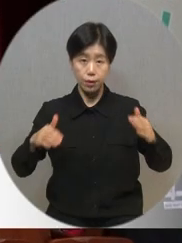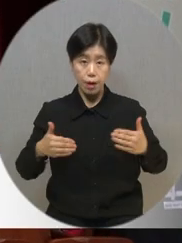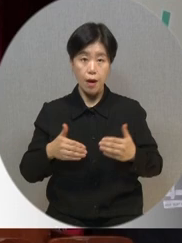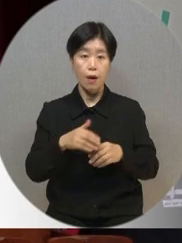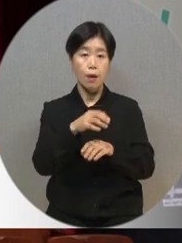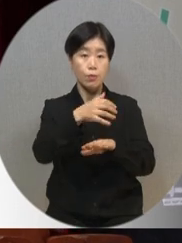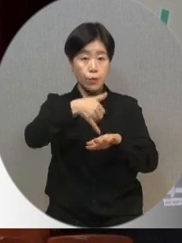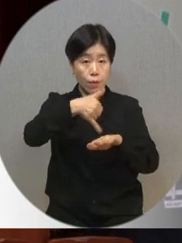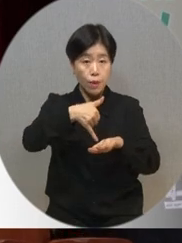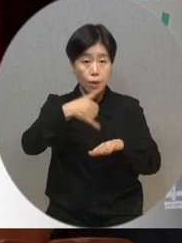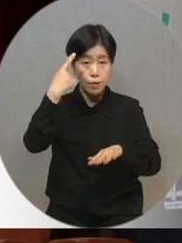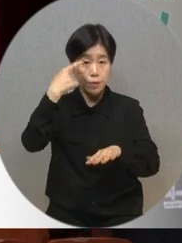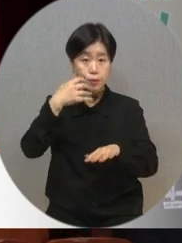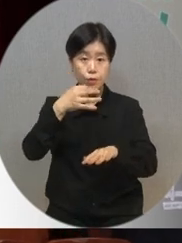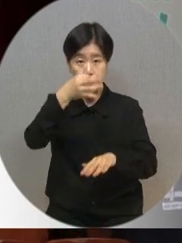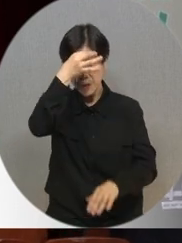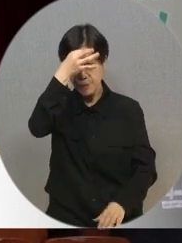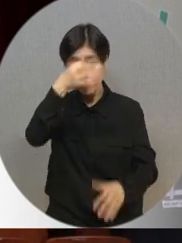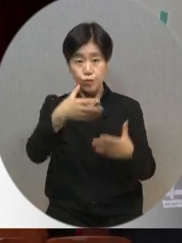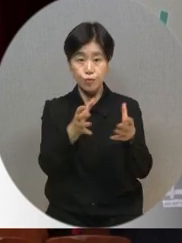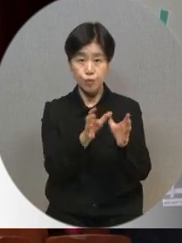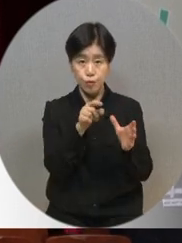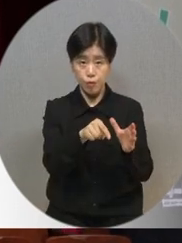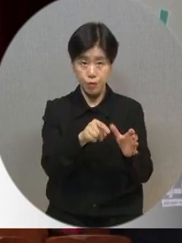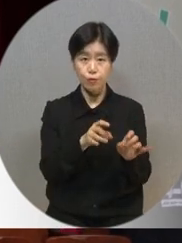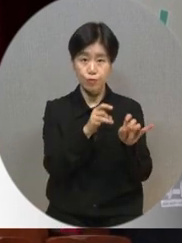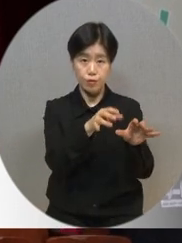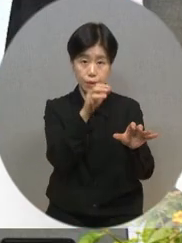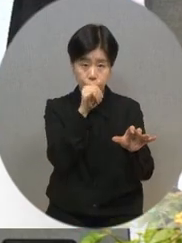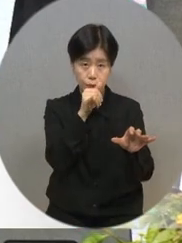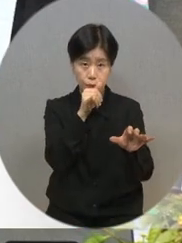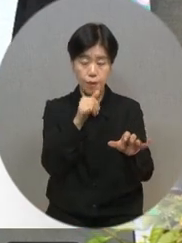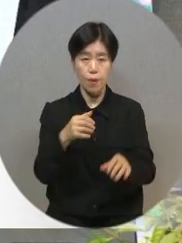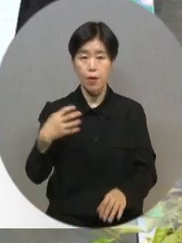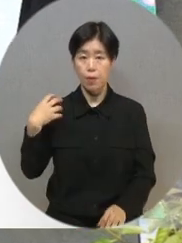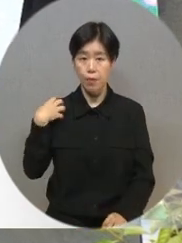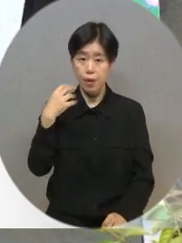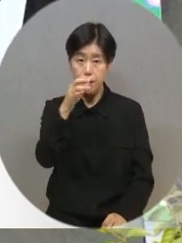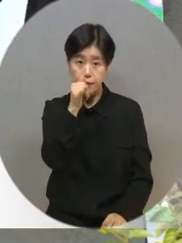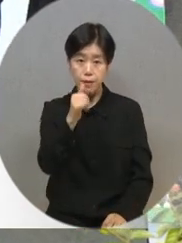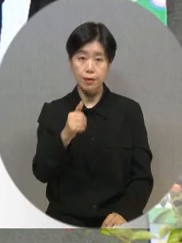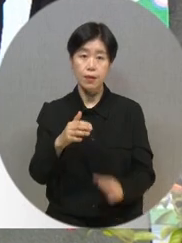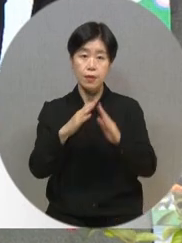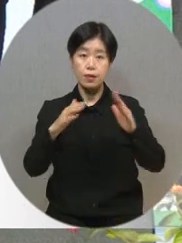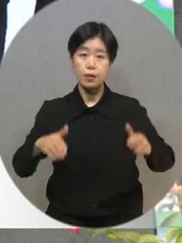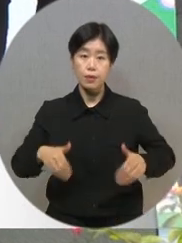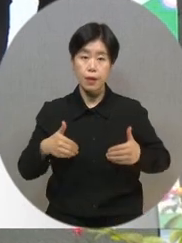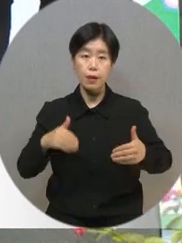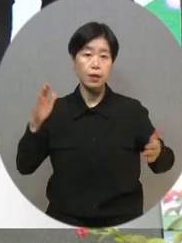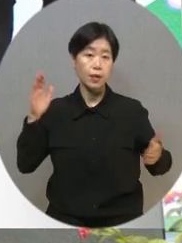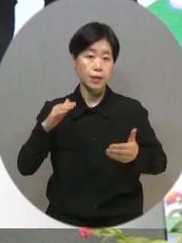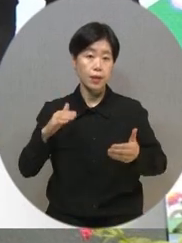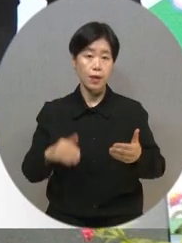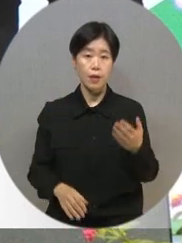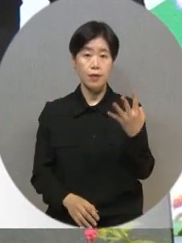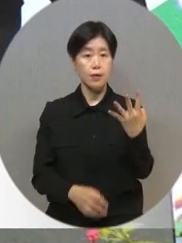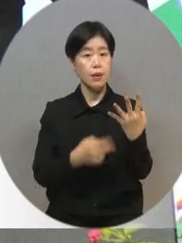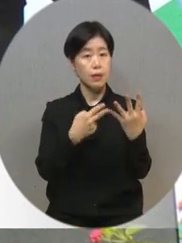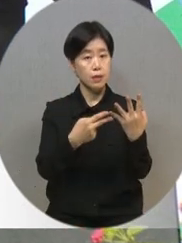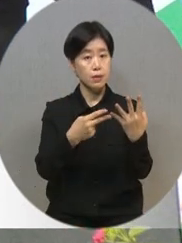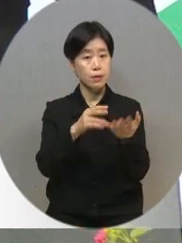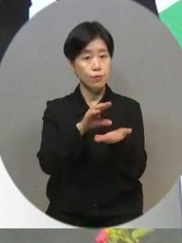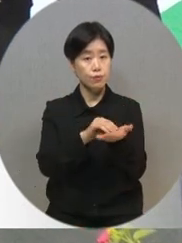전남농업기술원이 주최하고 한국4H 전남도본부가 후원한 전남학생 4H 가제발표